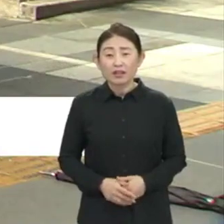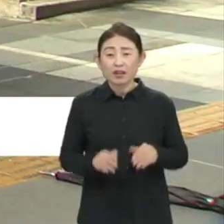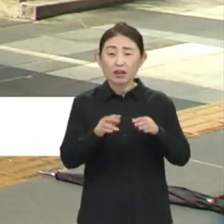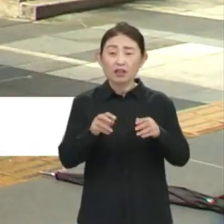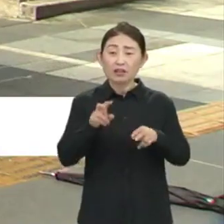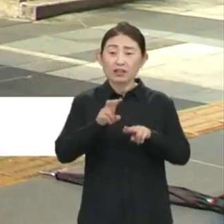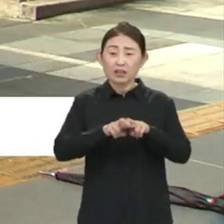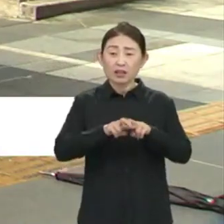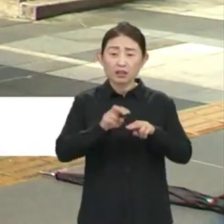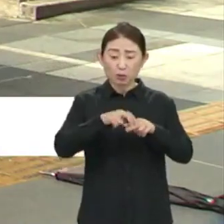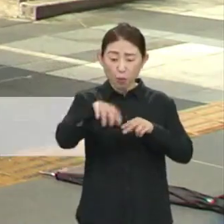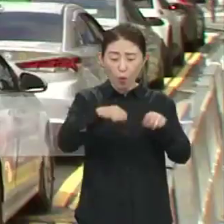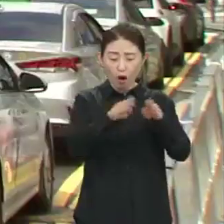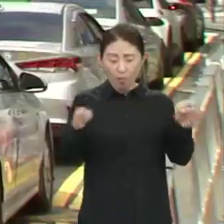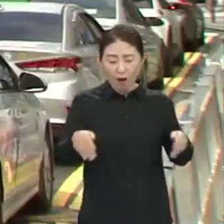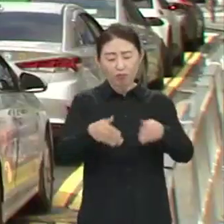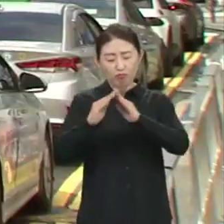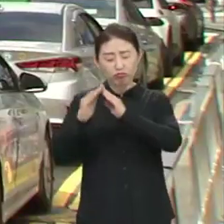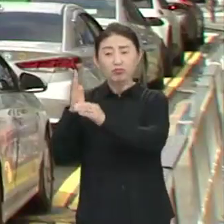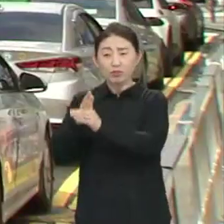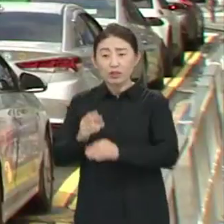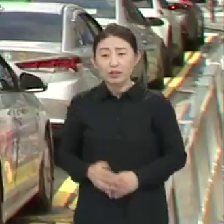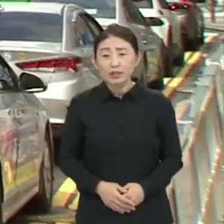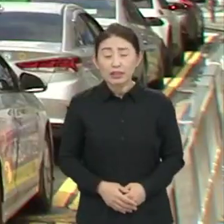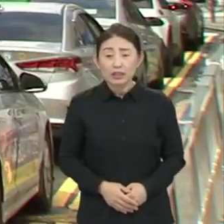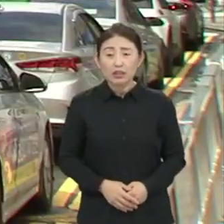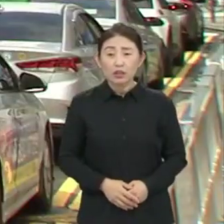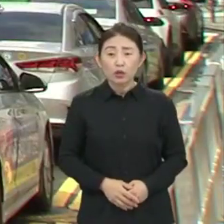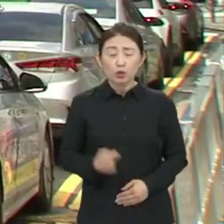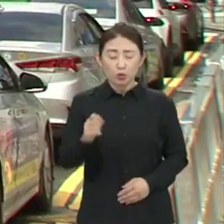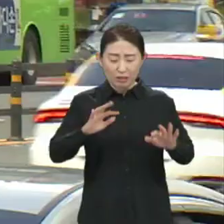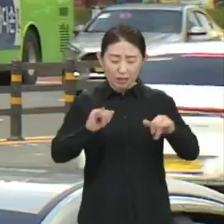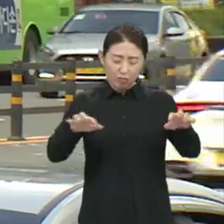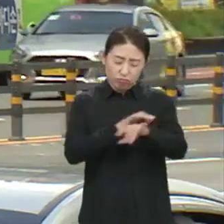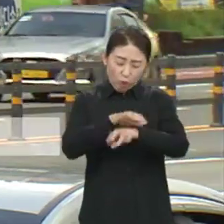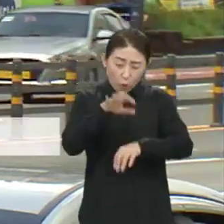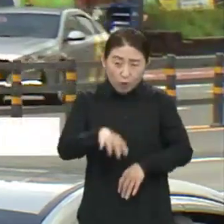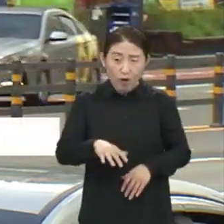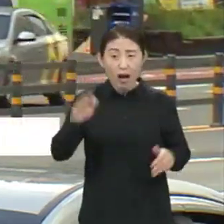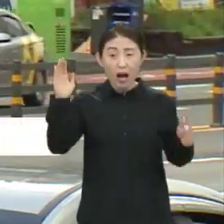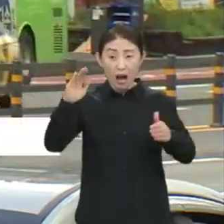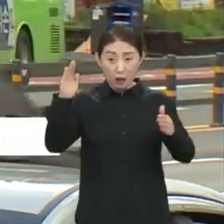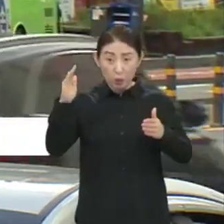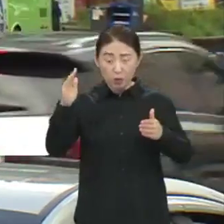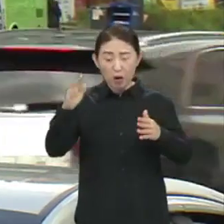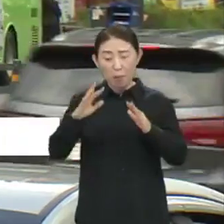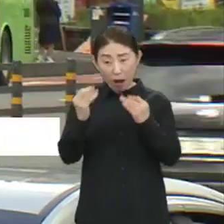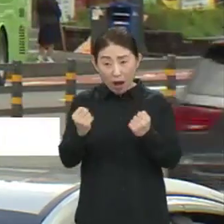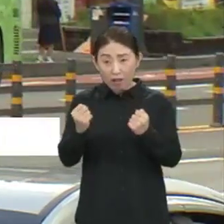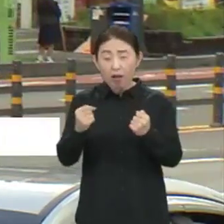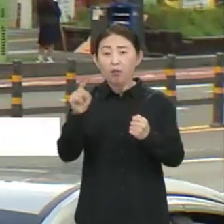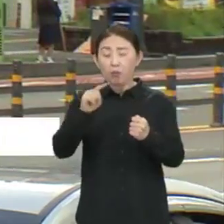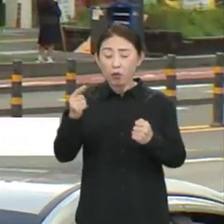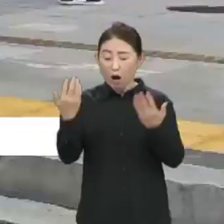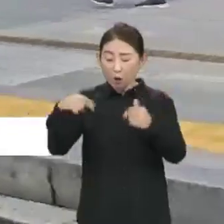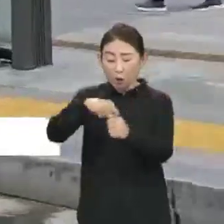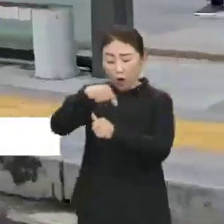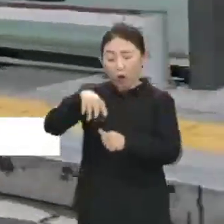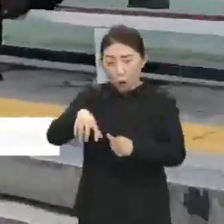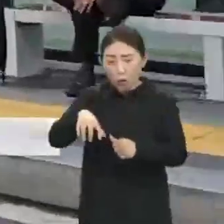승강장을 보급하고 있습니다. 천안시는 하반기에도 유동인구가 많고 학생들이 많은 학교 주변 시내버스 승강장을